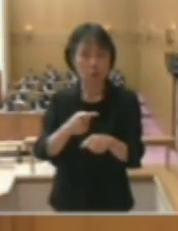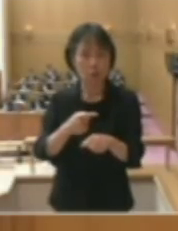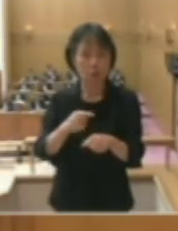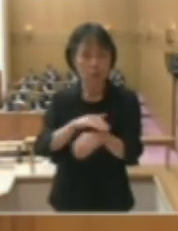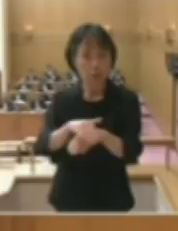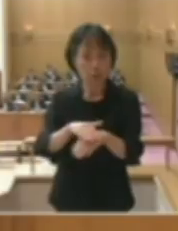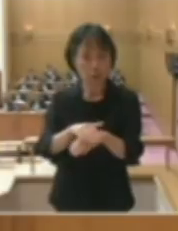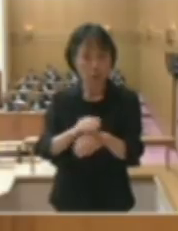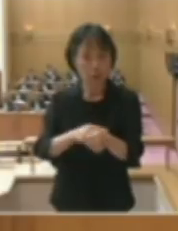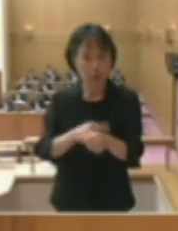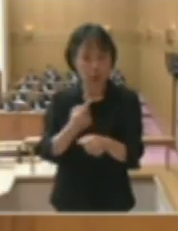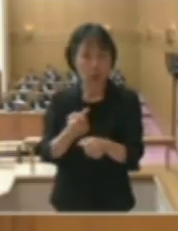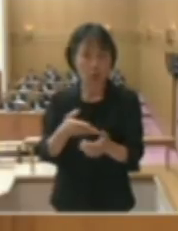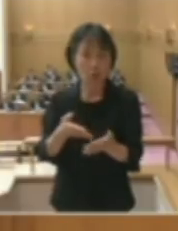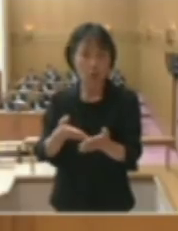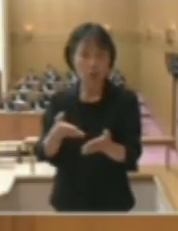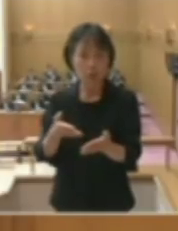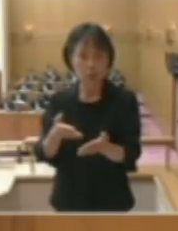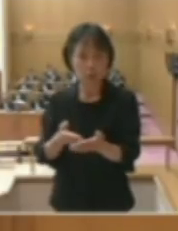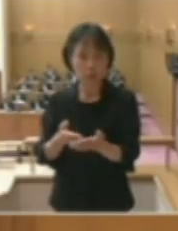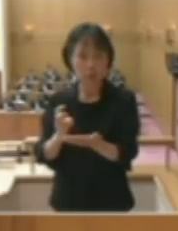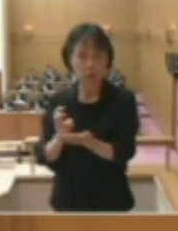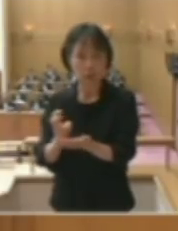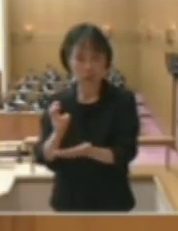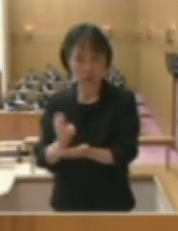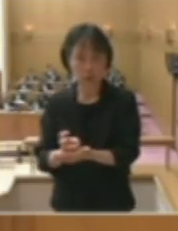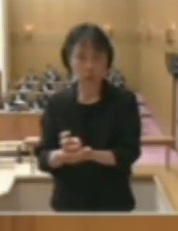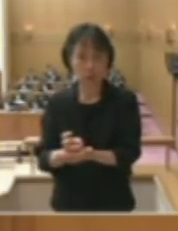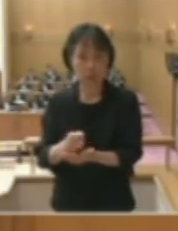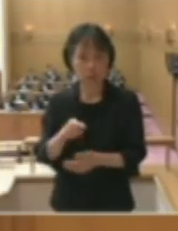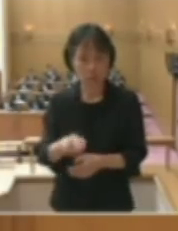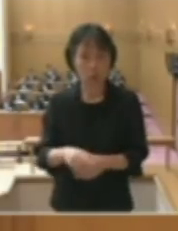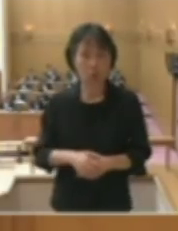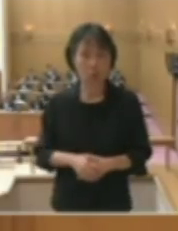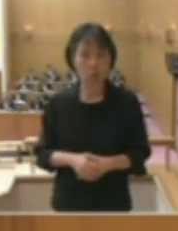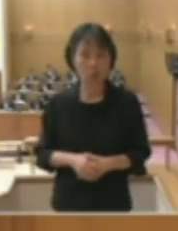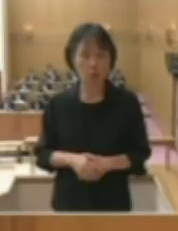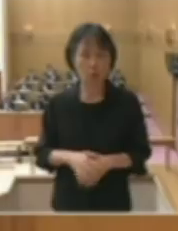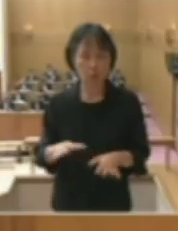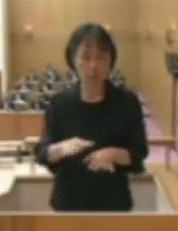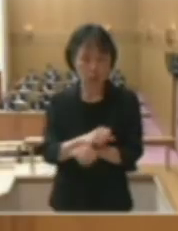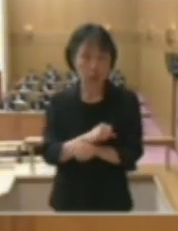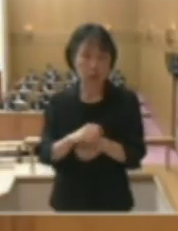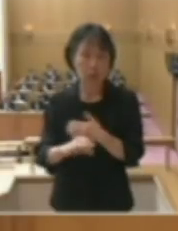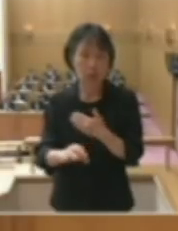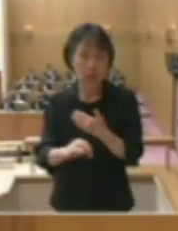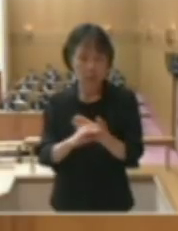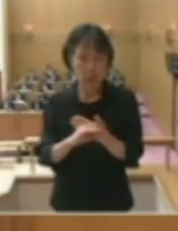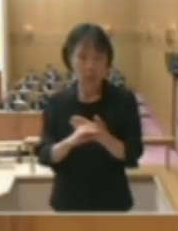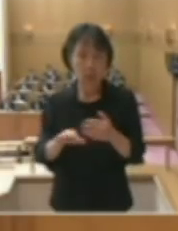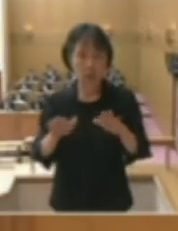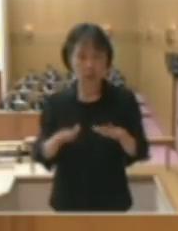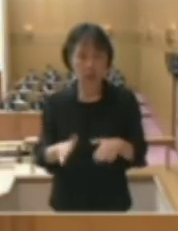である。還元しますと、このような本質を見失った事例が昨今見